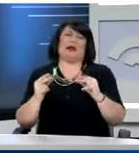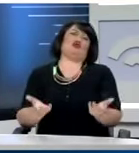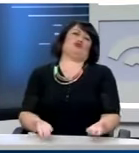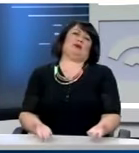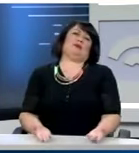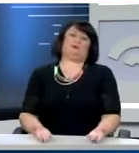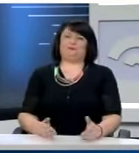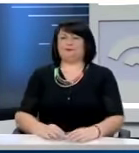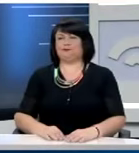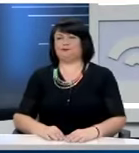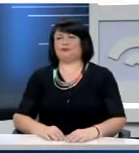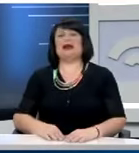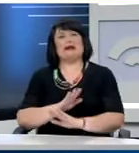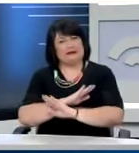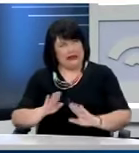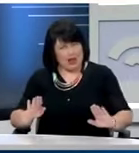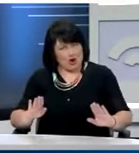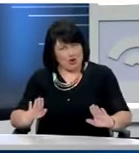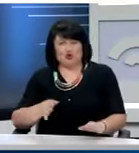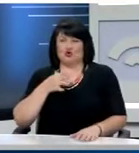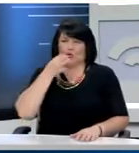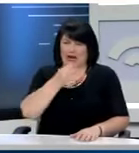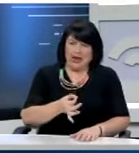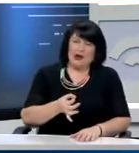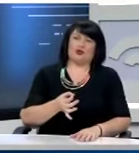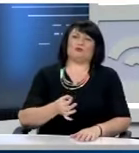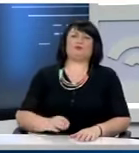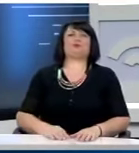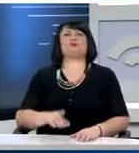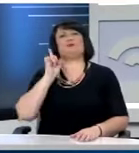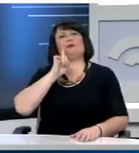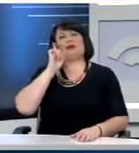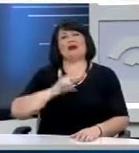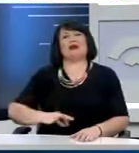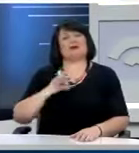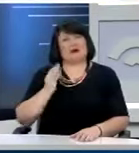συζητήσουμε. Κλείνω λοιπόν λέγοντας, κυρίες και κύριοι συνάδελφοι,